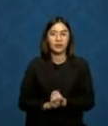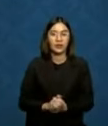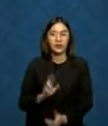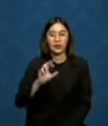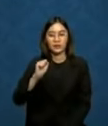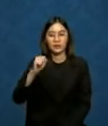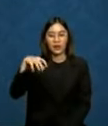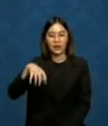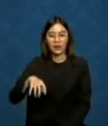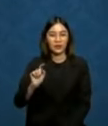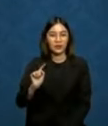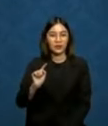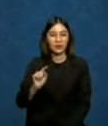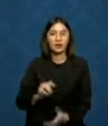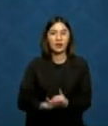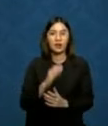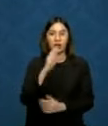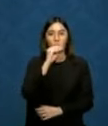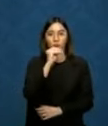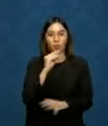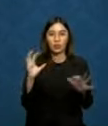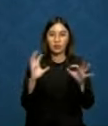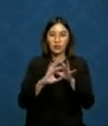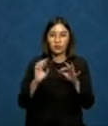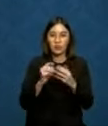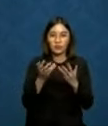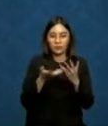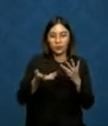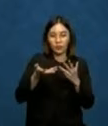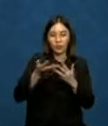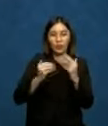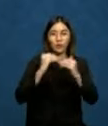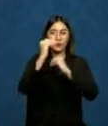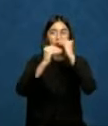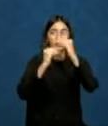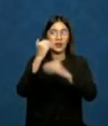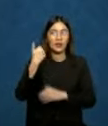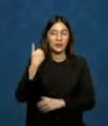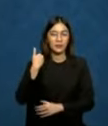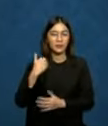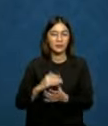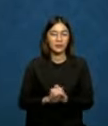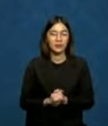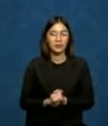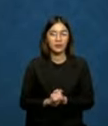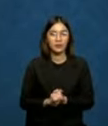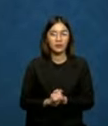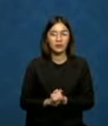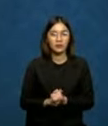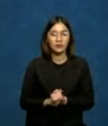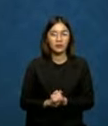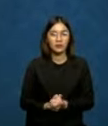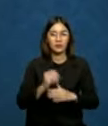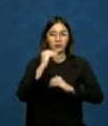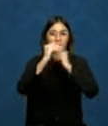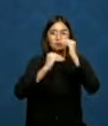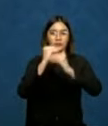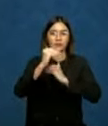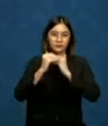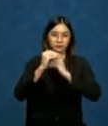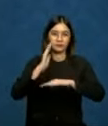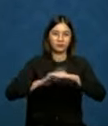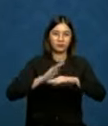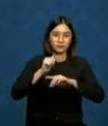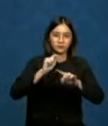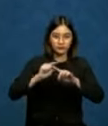สภาแห่งนี้เราพูดเรื่องของการอัskillรกิครับแต่ว่าอั Skillิลมัน